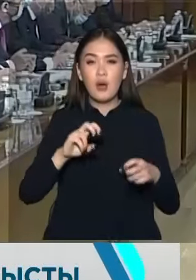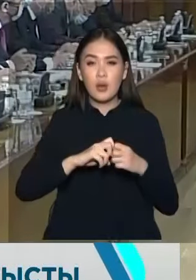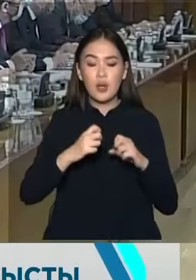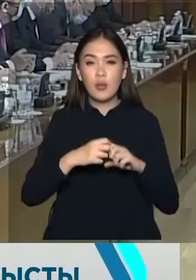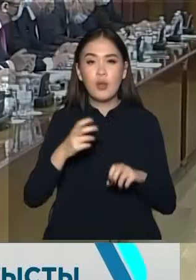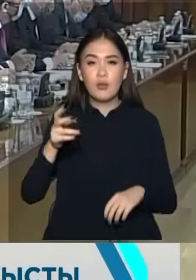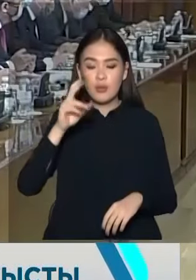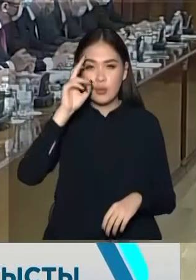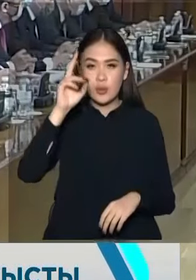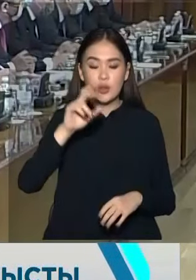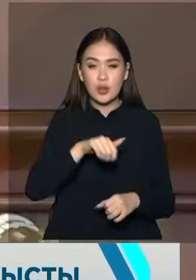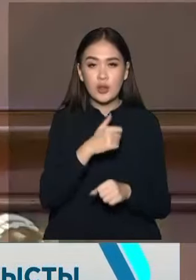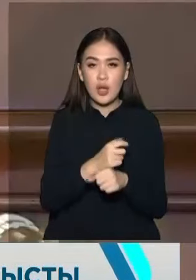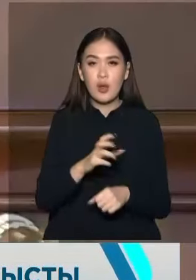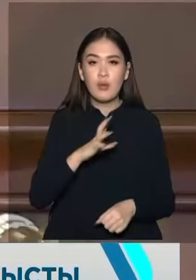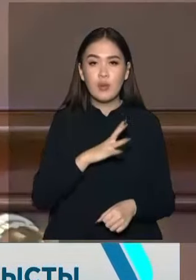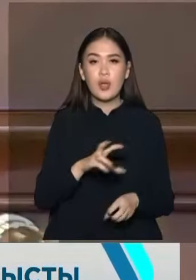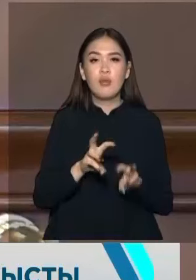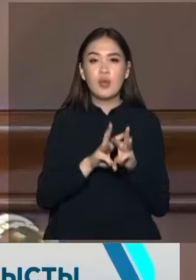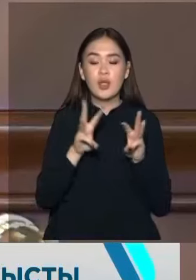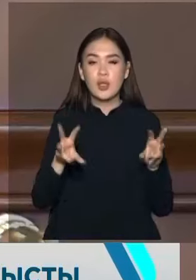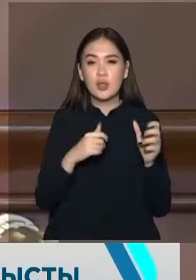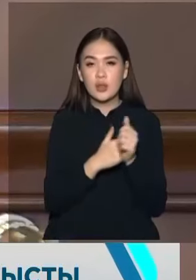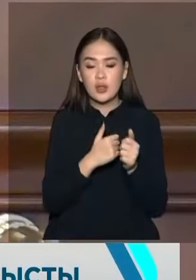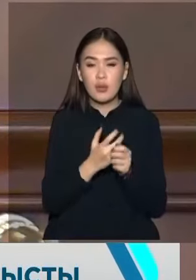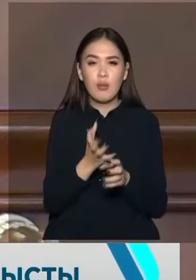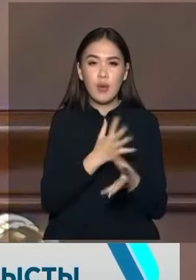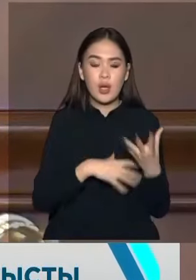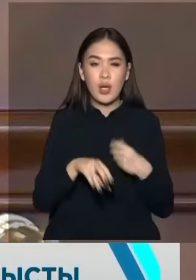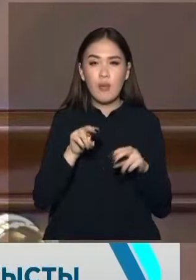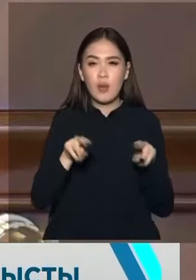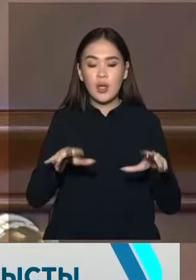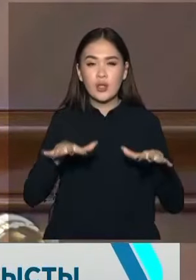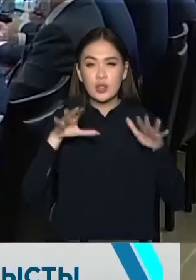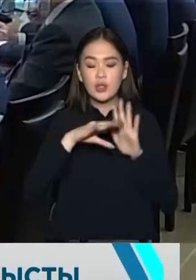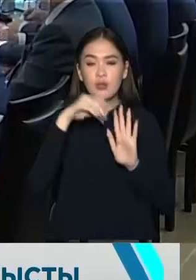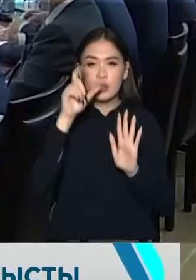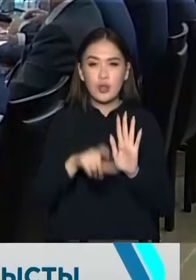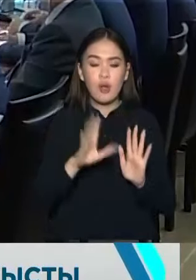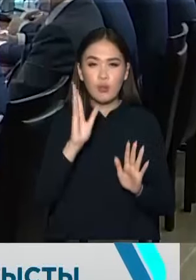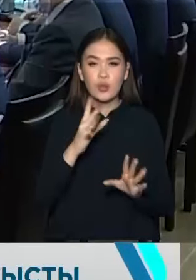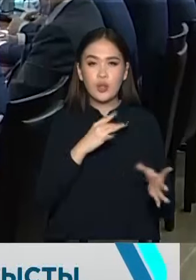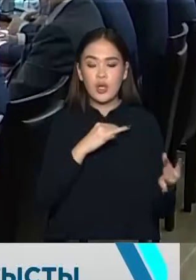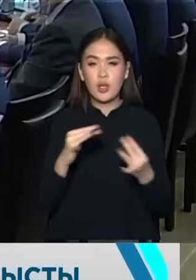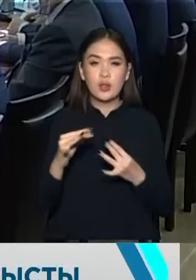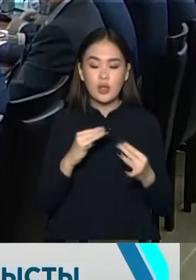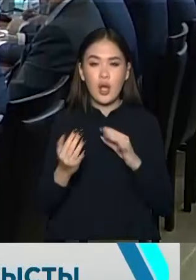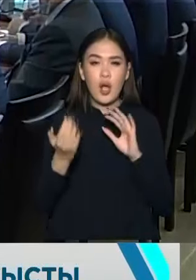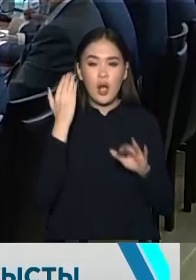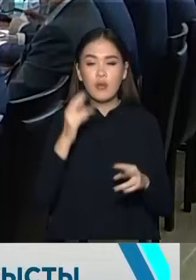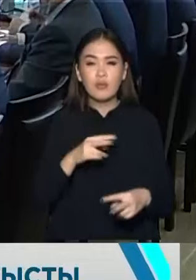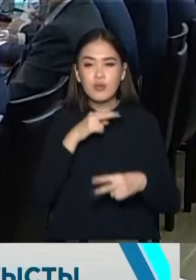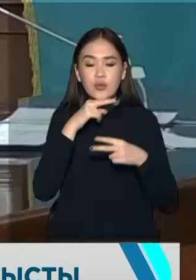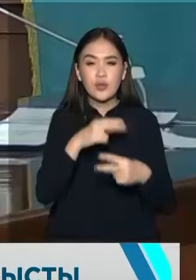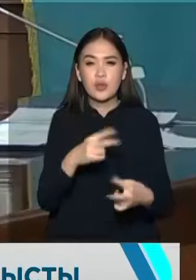басшысының премьер-министрмен және мүмкін парламент депутаттарымен өткізетін консультациялары кезінде мұқият